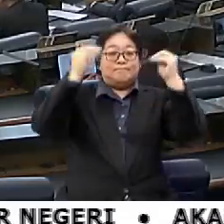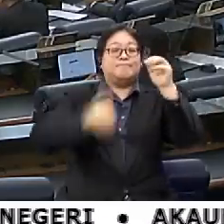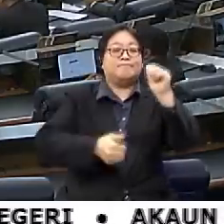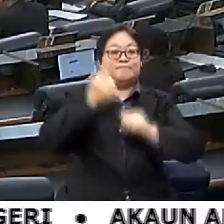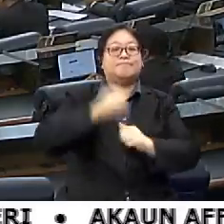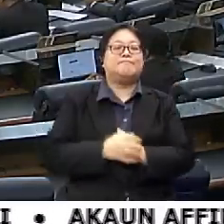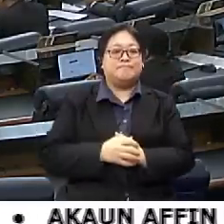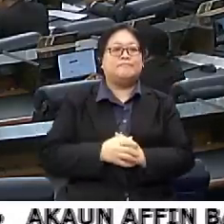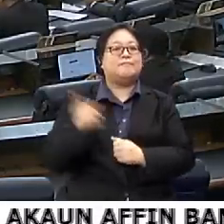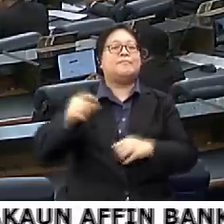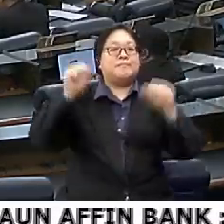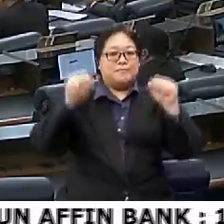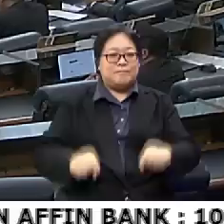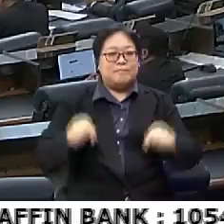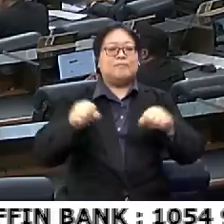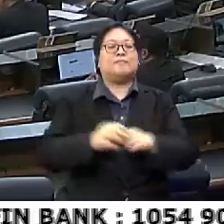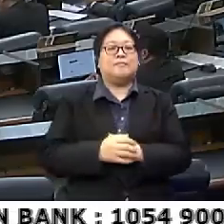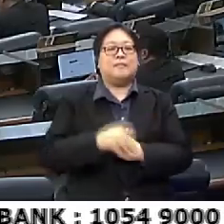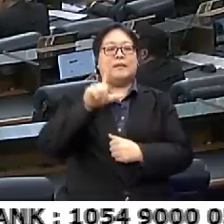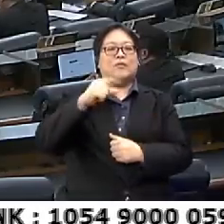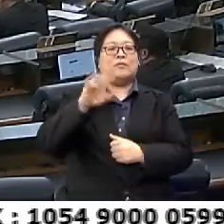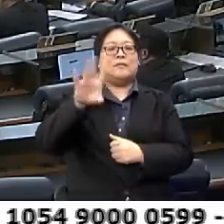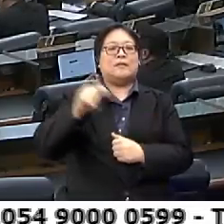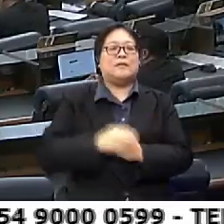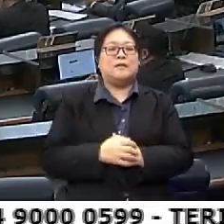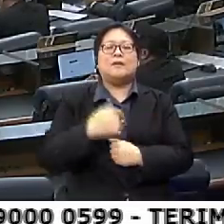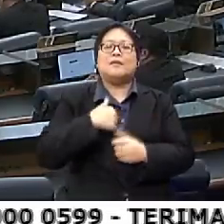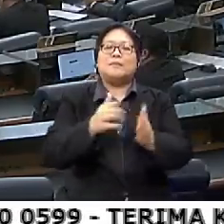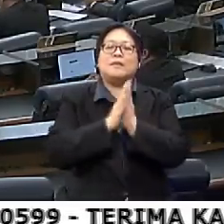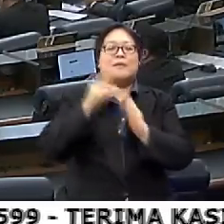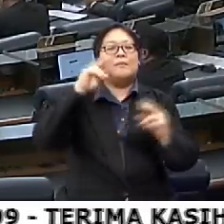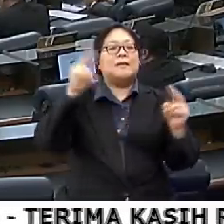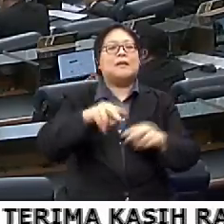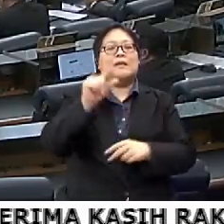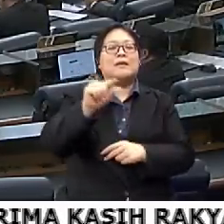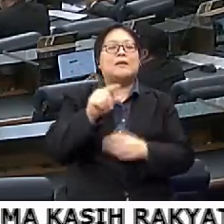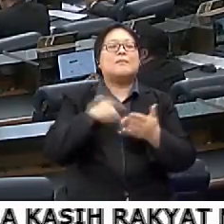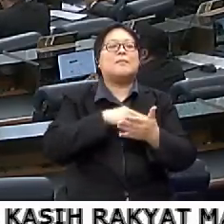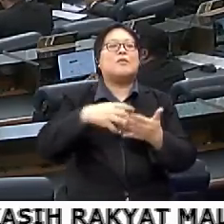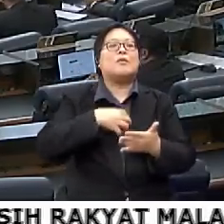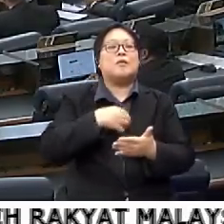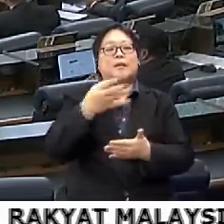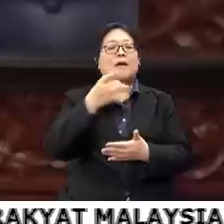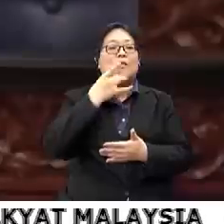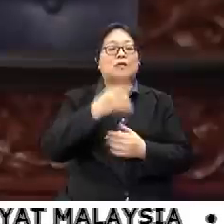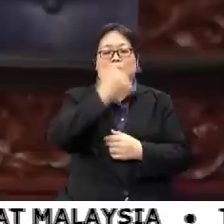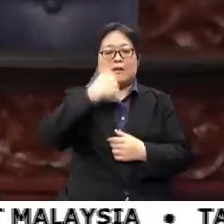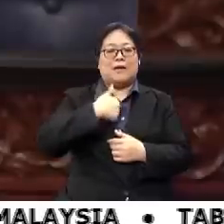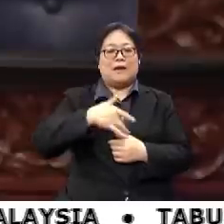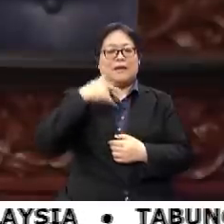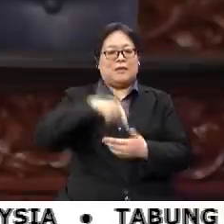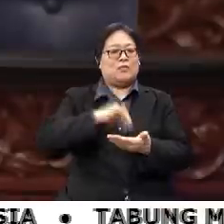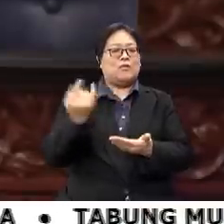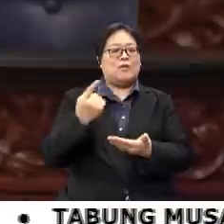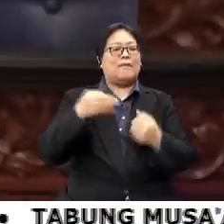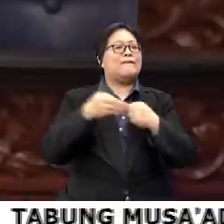menang nanti dia akan benarkan LGBT. Jadi saya nak minta pandangan sikit, komentar sikit daripada Alustar, sebab saya rasa ini adalah